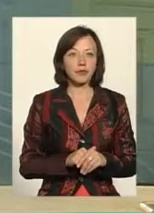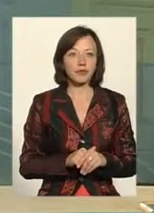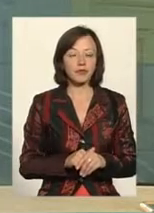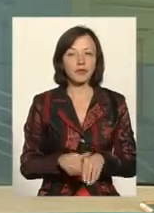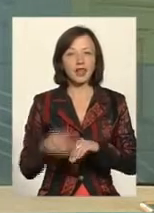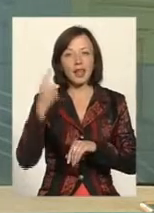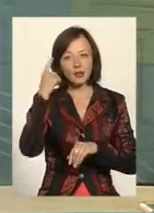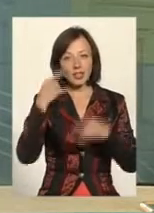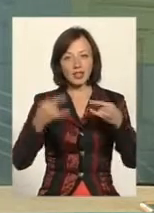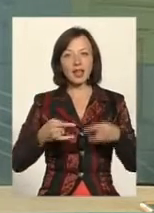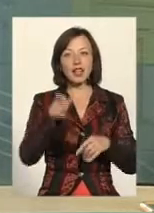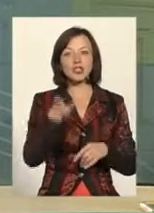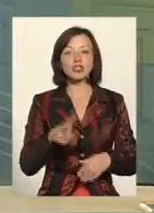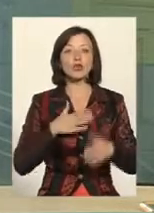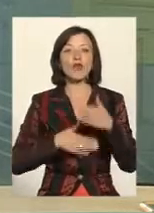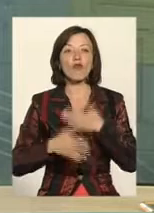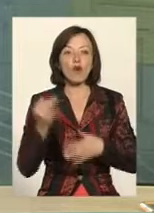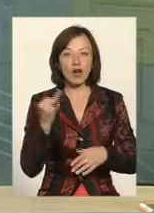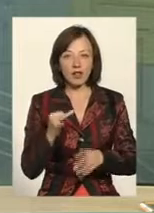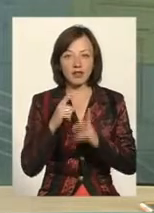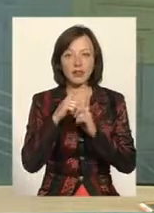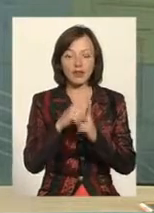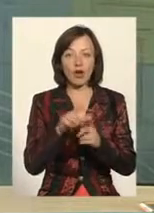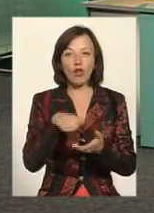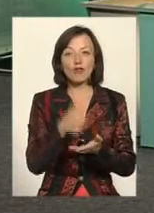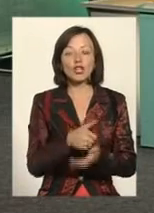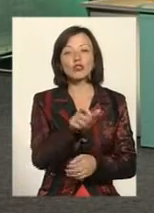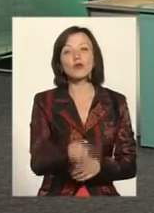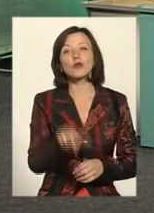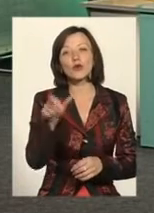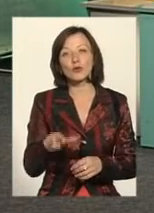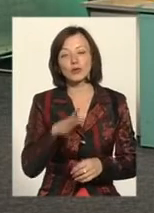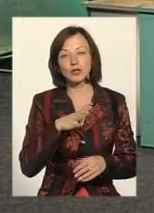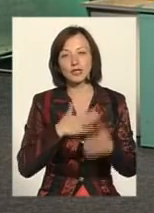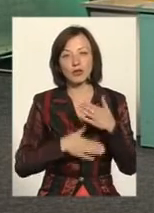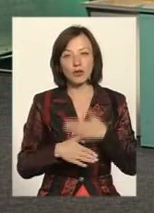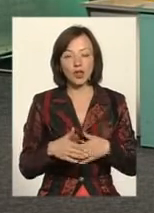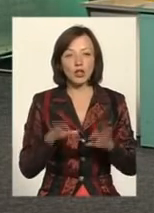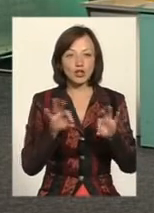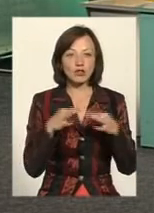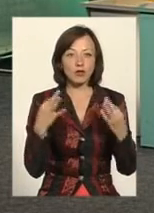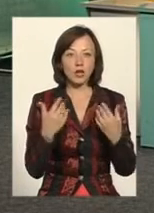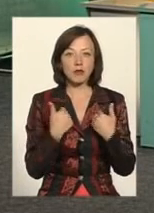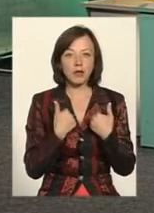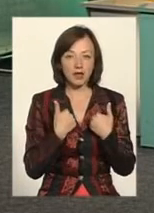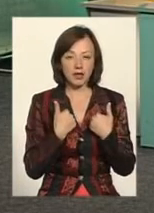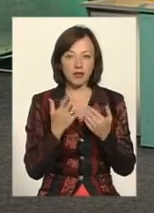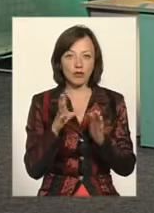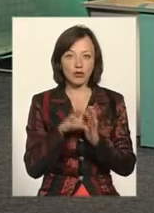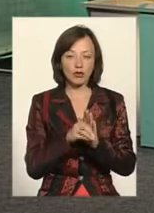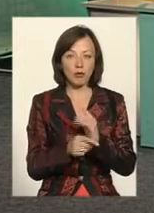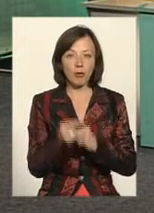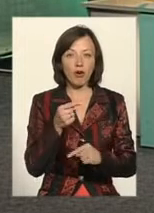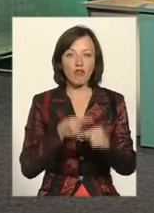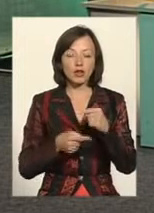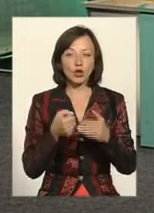наш телеглядач задоволений зі вашою відповіддю. Головне, щоб люди були задоволені, ви знаєте. Дозвольте мені включитися. Будь ласка.